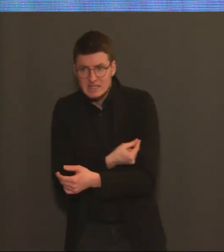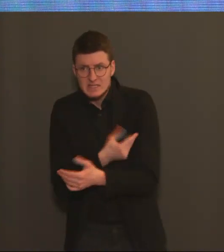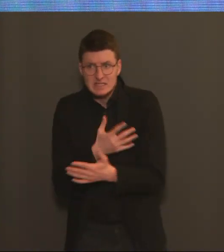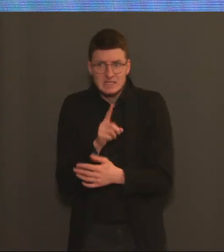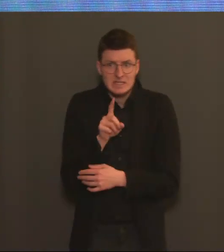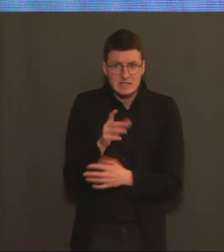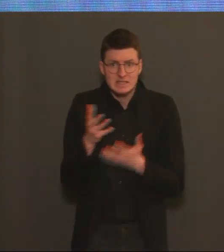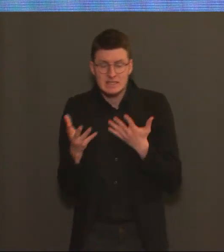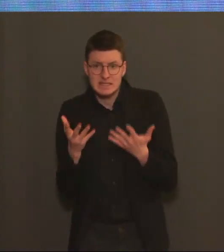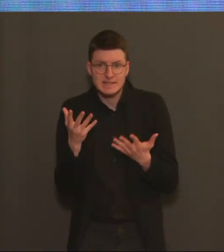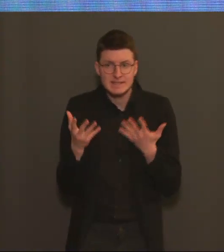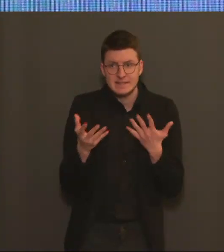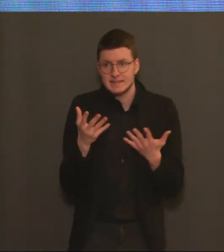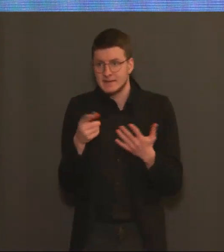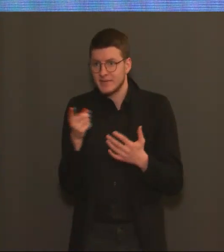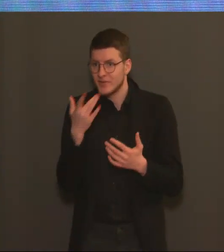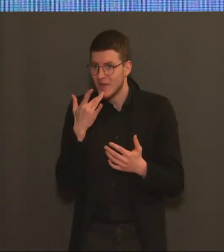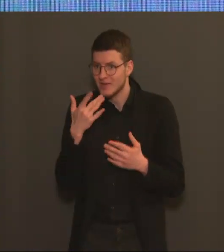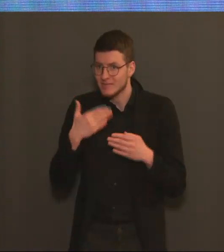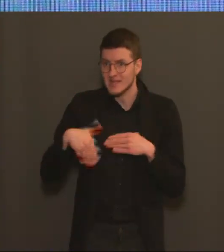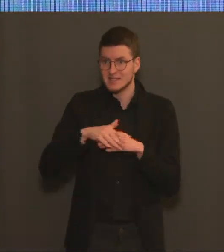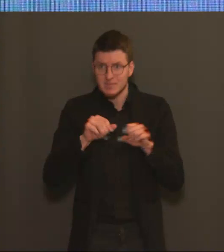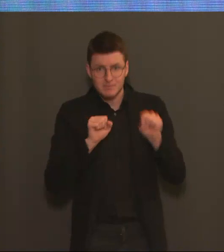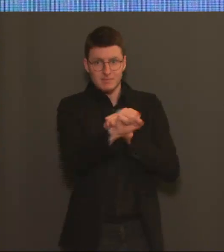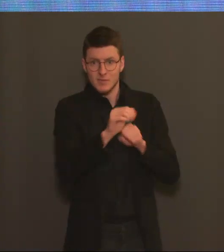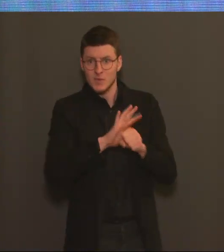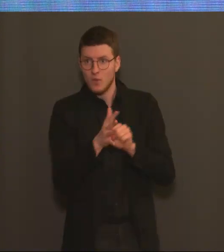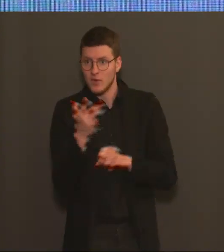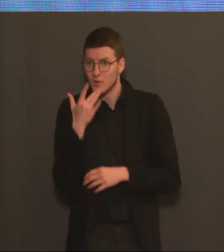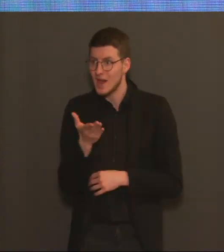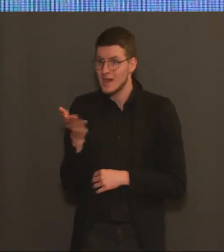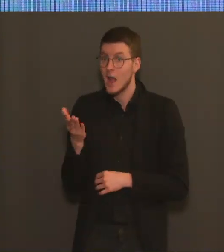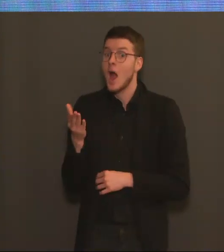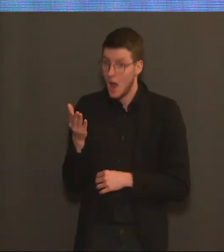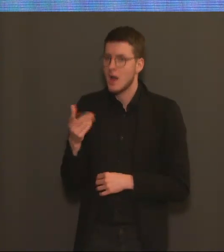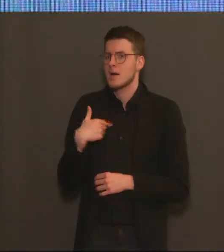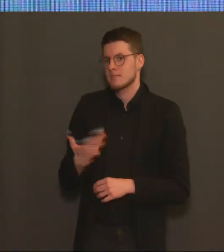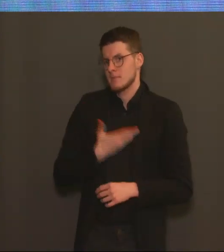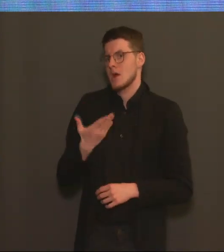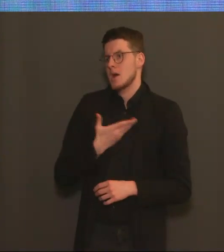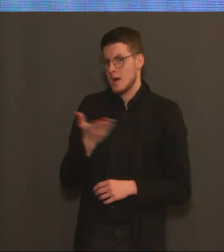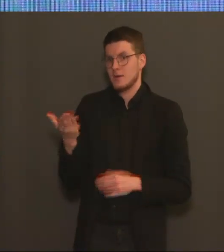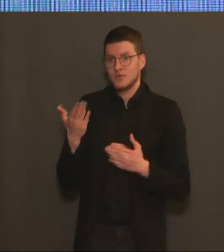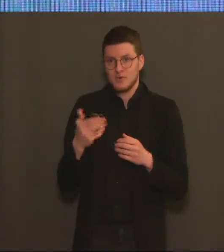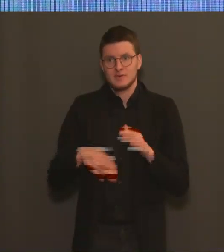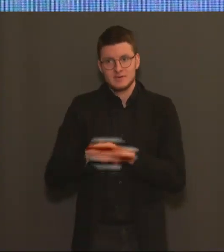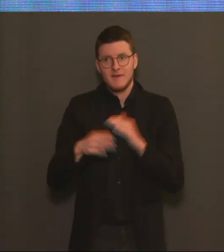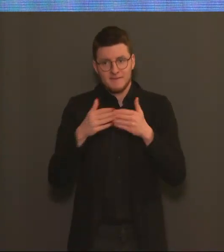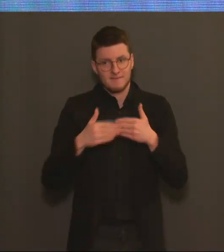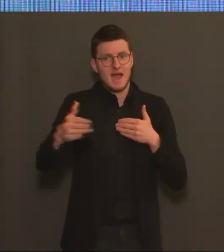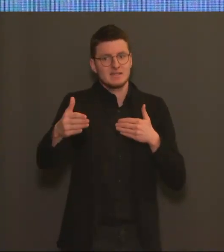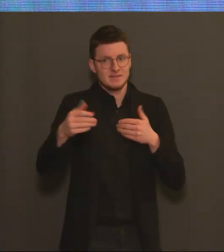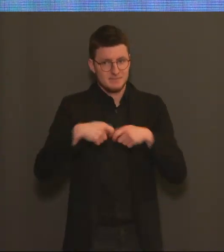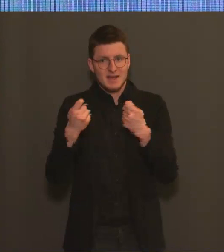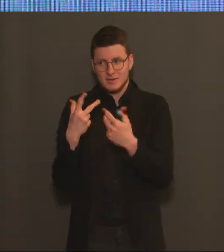vaccinatie om beschermd te zijn. We zijn blij dat we deze fase nu kunnen ingaan